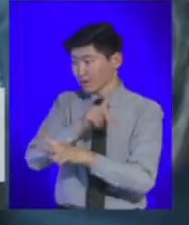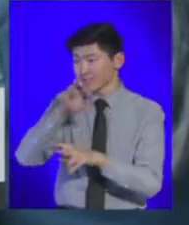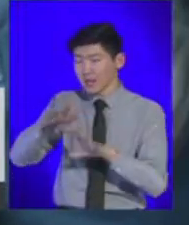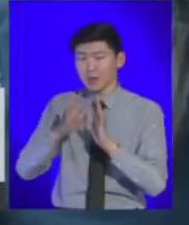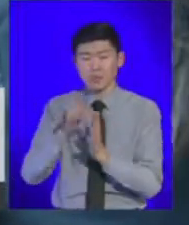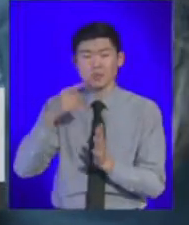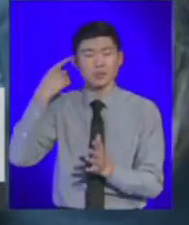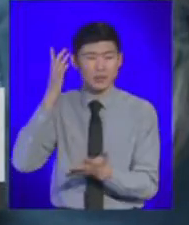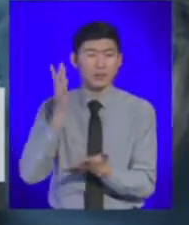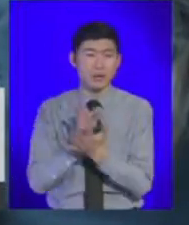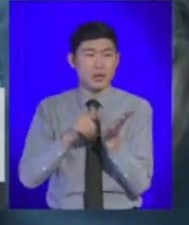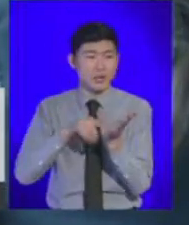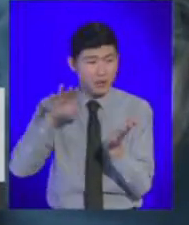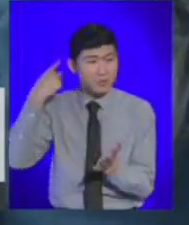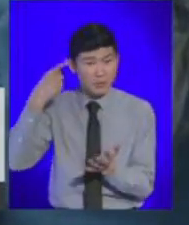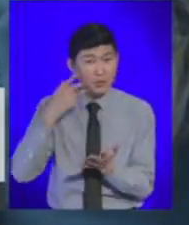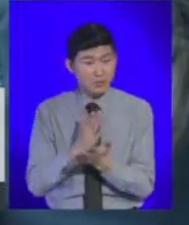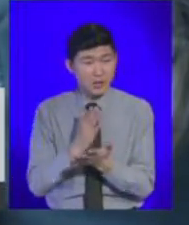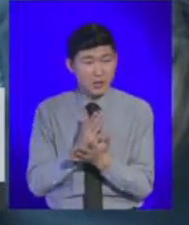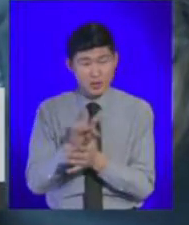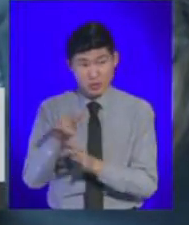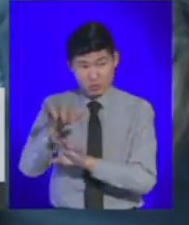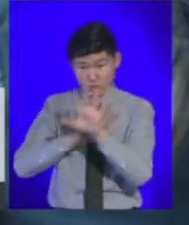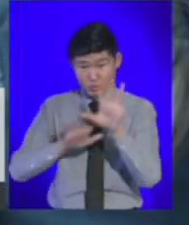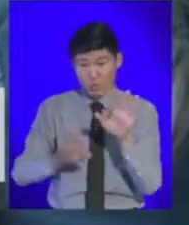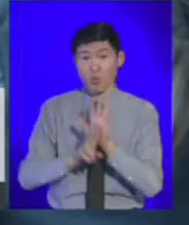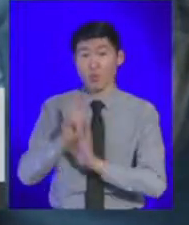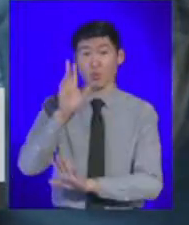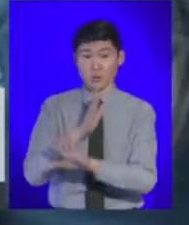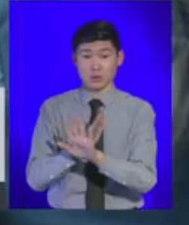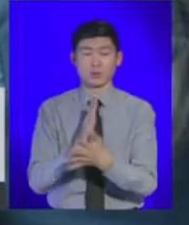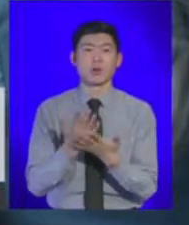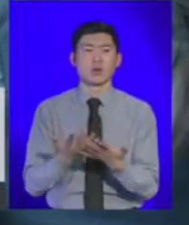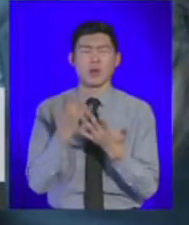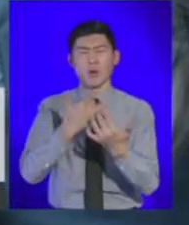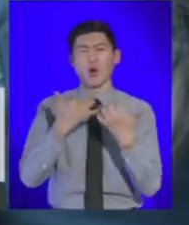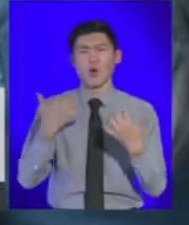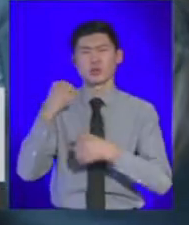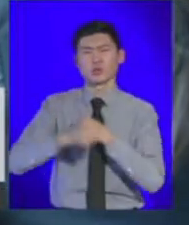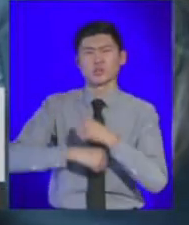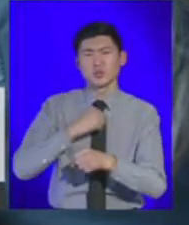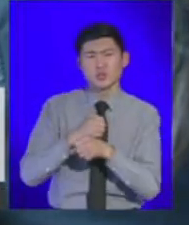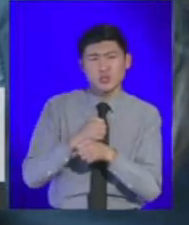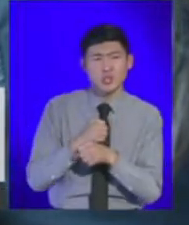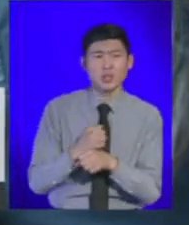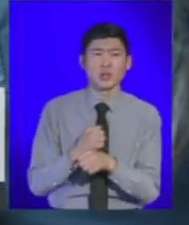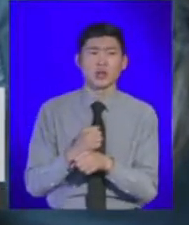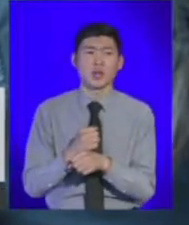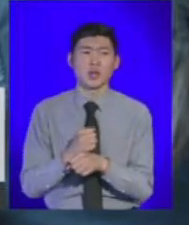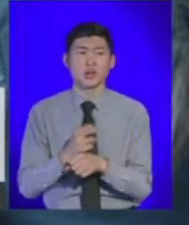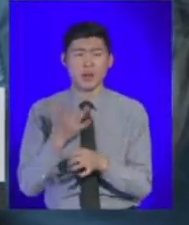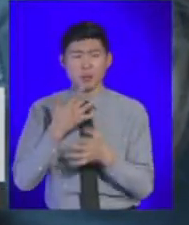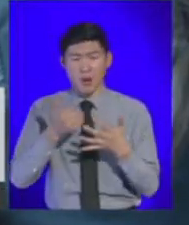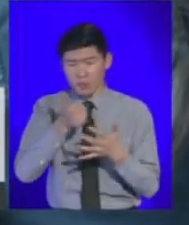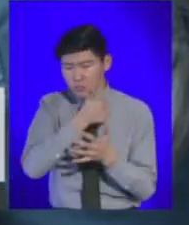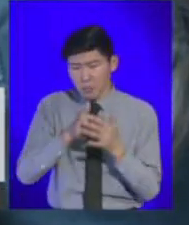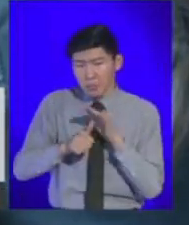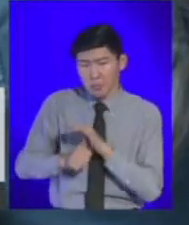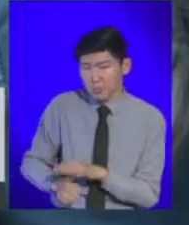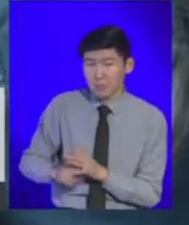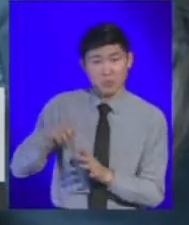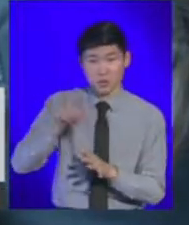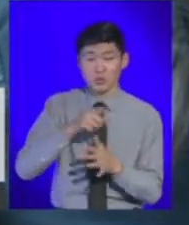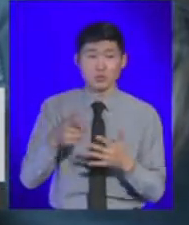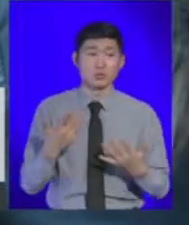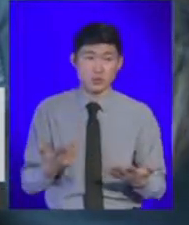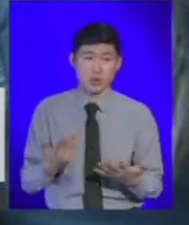бодож байгаа. Тэгээ одоо нэгэнт ийм нөхцөл байдал үүсэж байгаа учраас нэг олон жил одоо гэдэг юм бол ямар хугацаанд би хав дараа суугаад байж болохгүй шүү дээ. Тэгэх юм